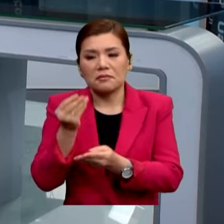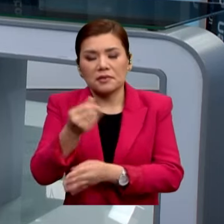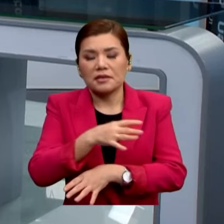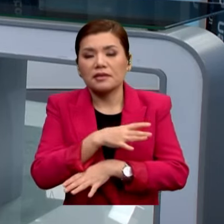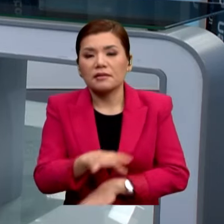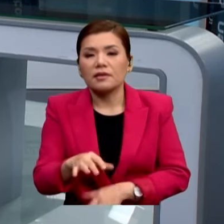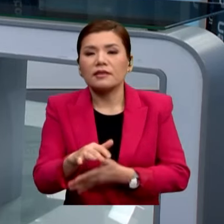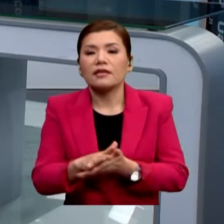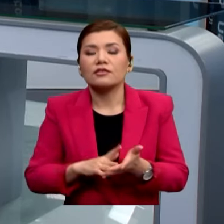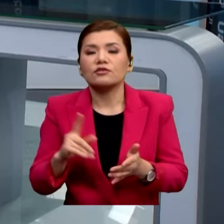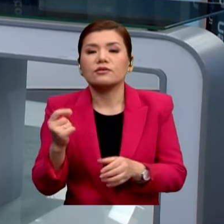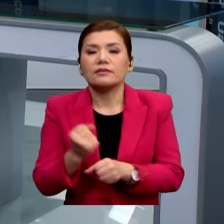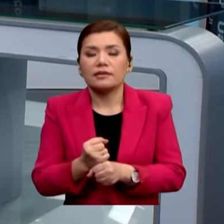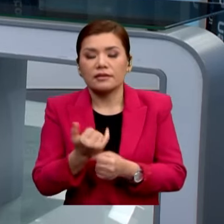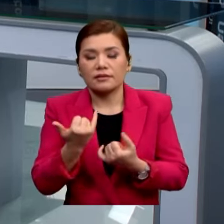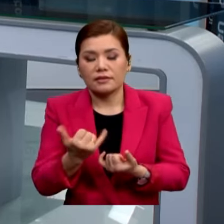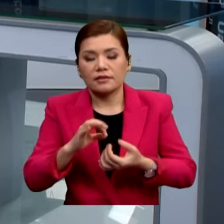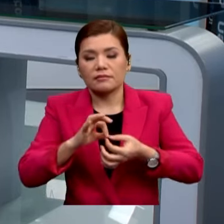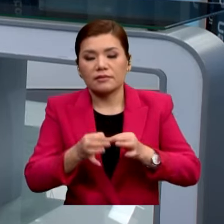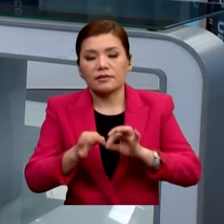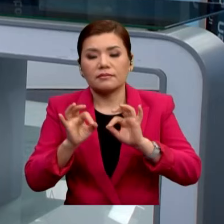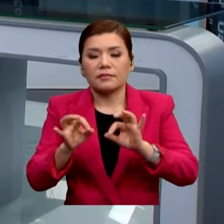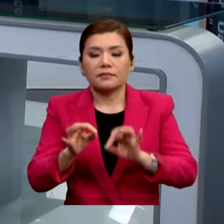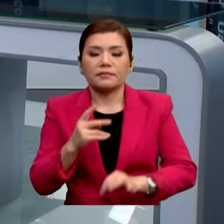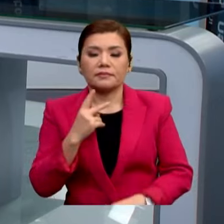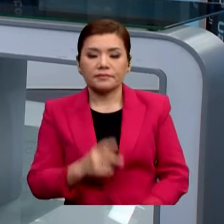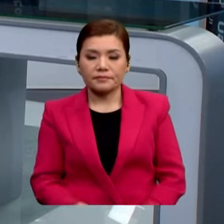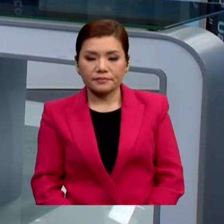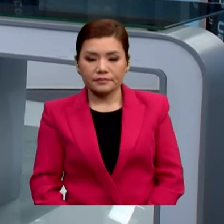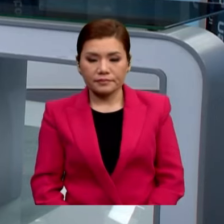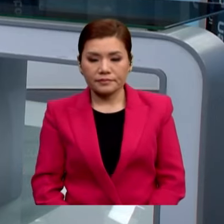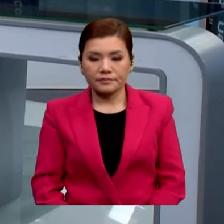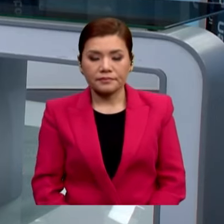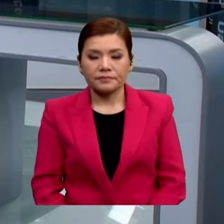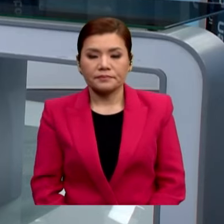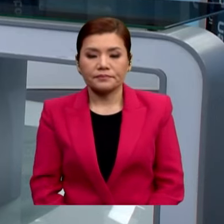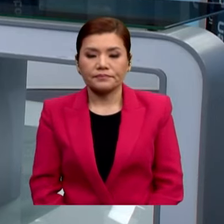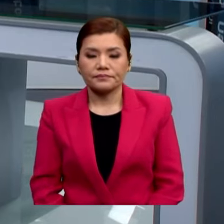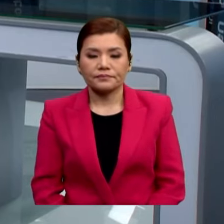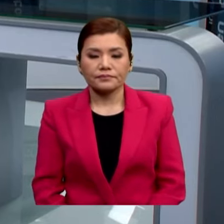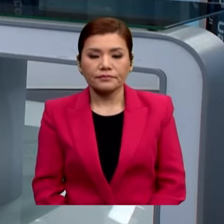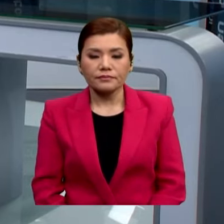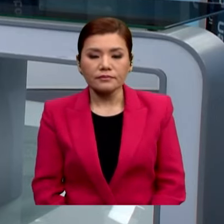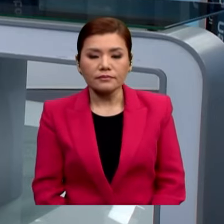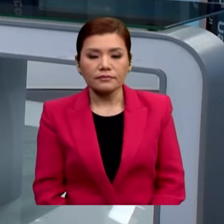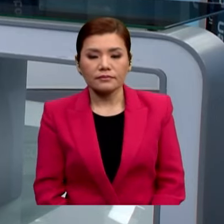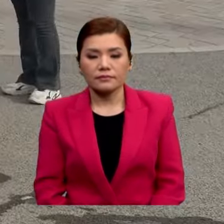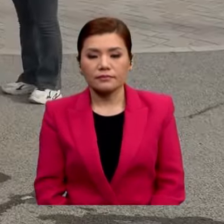не істерін білмейді ал. Мәселенің мән-жайын әріптесім Қымбат Дайырқызы үңіліп, заңгерлер кеңесін тыңдап келді.